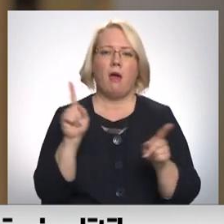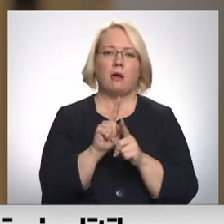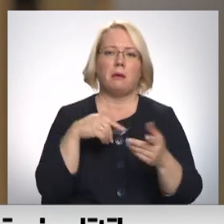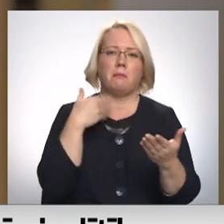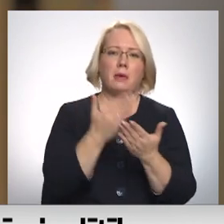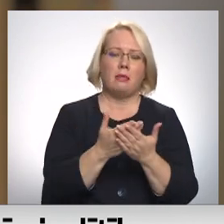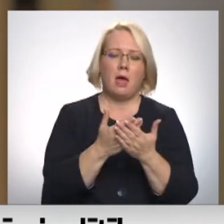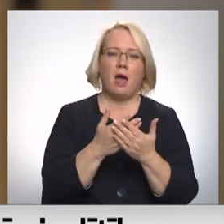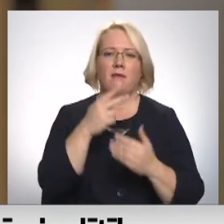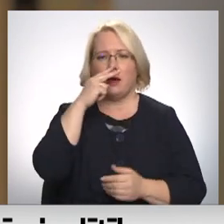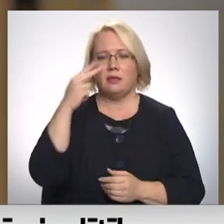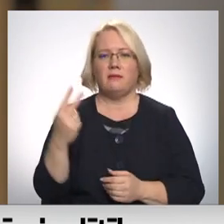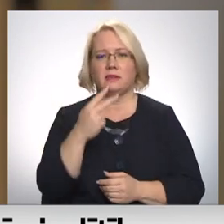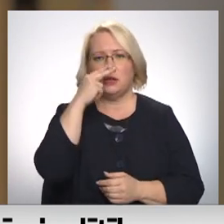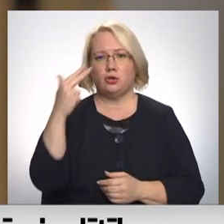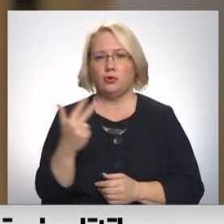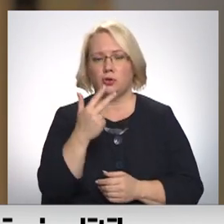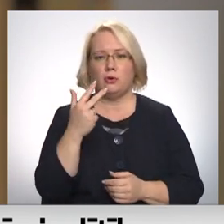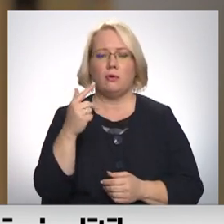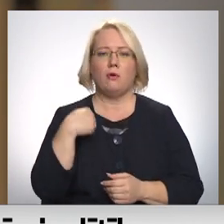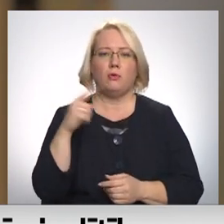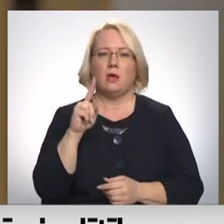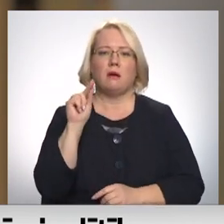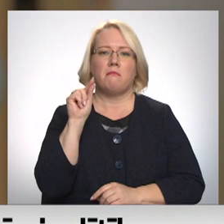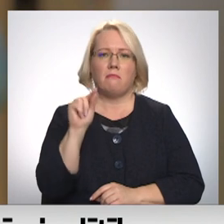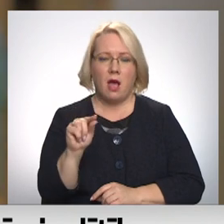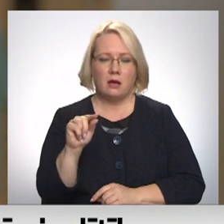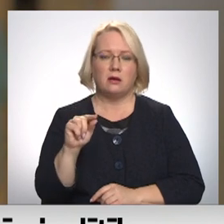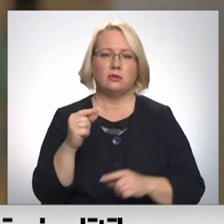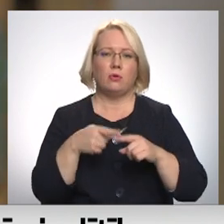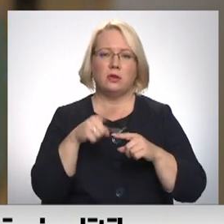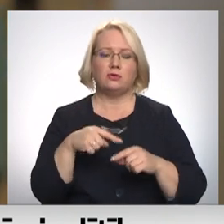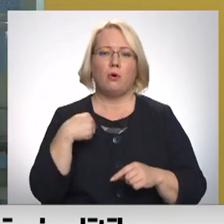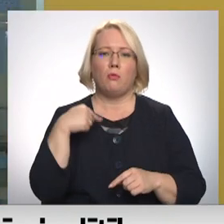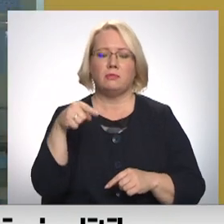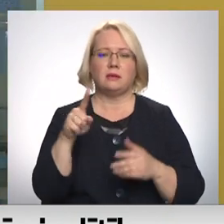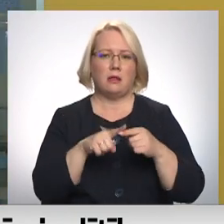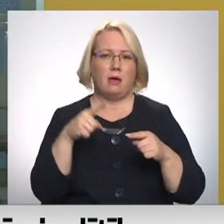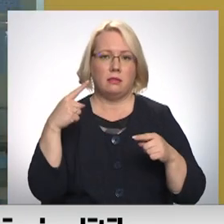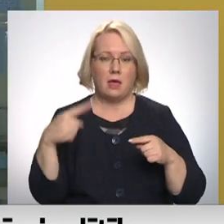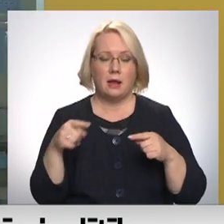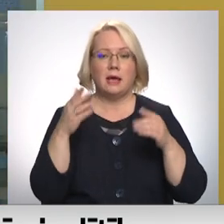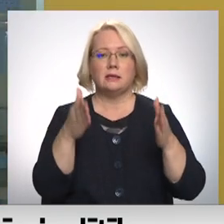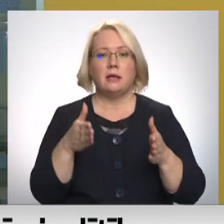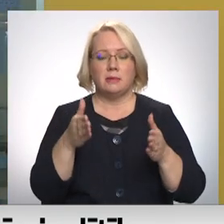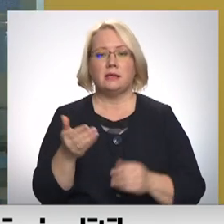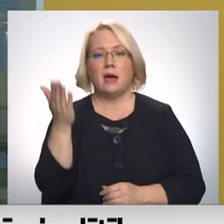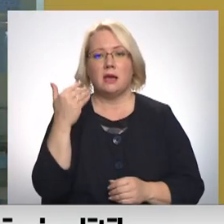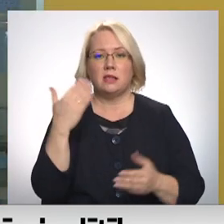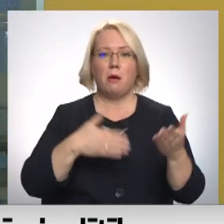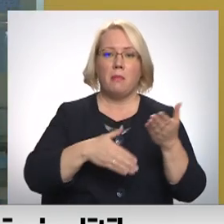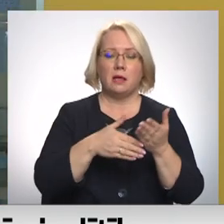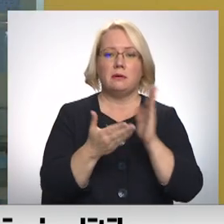piedāvā 2-3 stundas dienā, kas mums ir ļoti maz un līdz ar to mums tas īsti neder. Slimnīcas aicinājumam